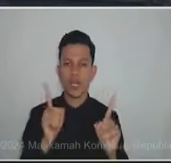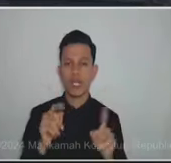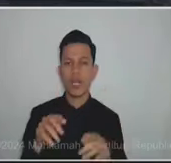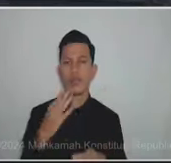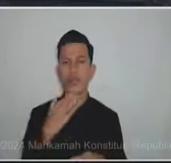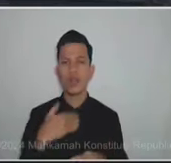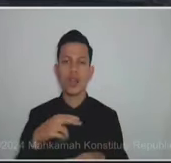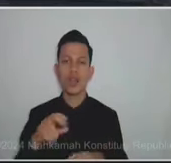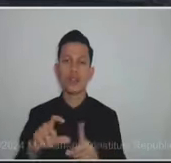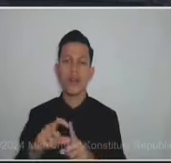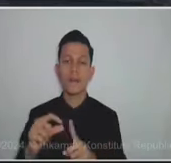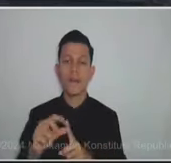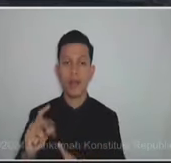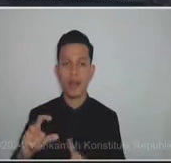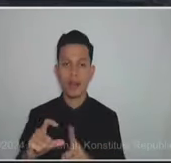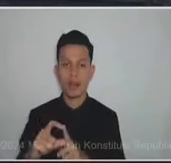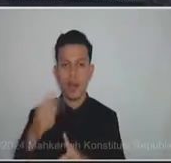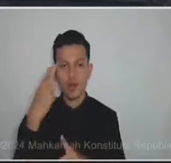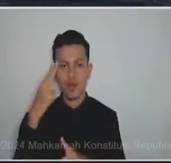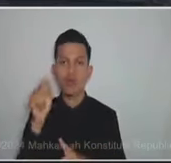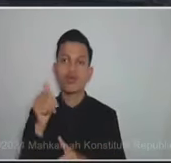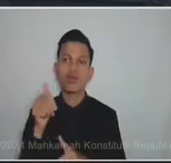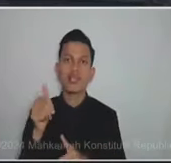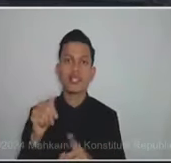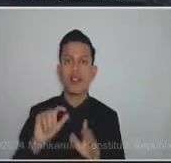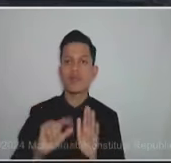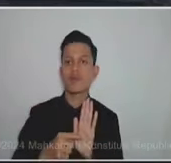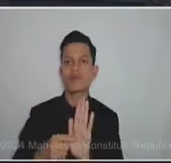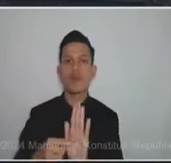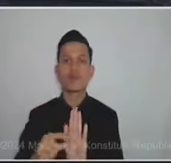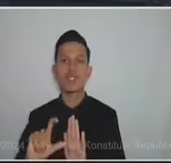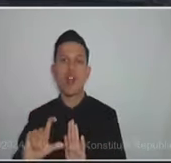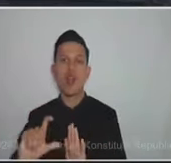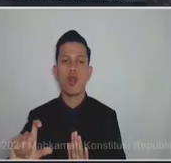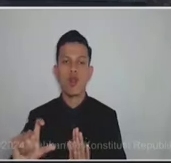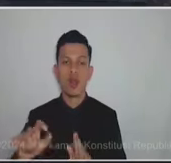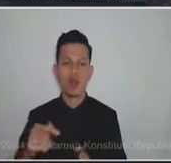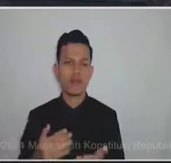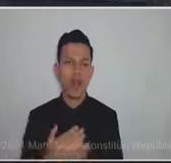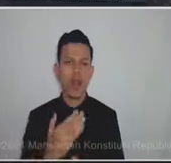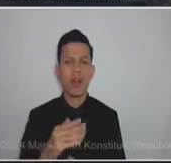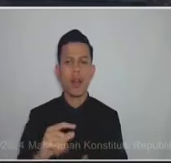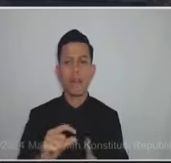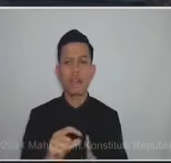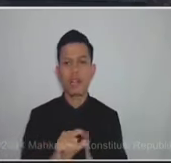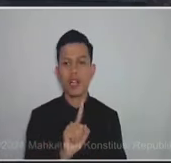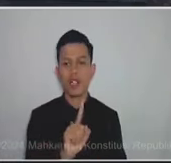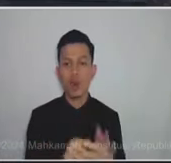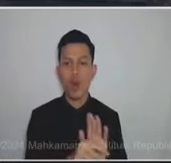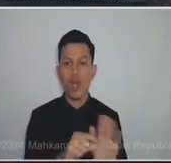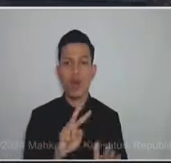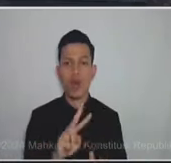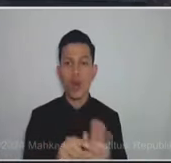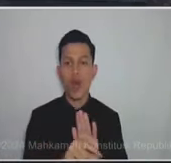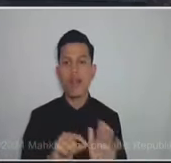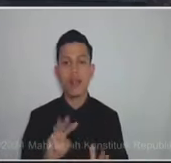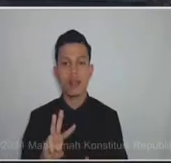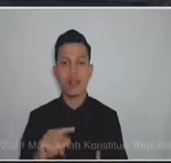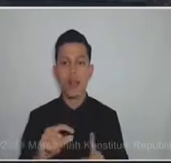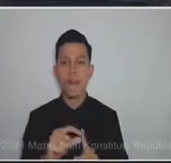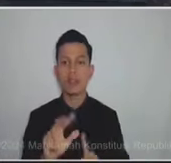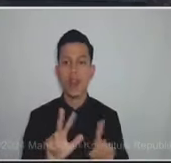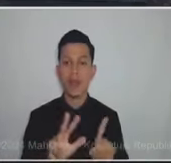mengusulkan Pasangan calon kepala daerah dan wakil kepala daerah sehingga bertentangan dengan pasal 1 ayat 2 ayat 3 dan pasal 18 ayat 4 pasal